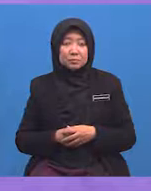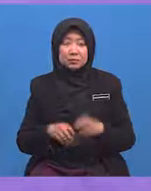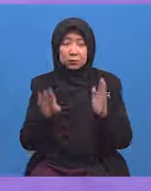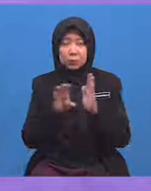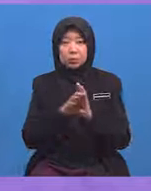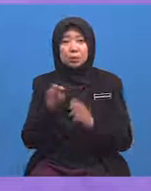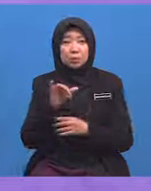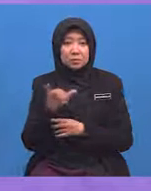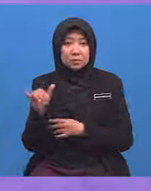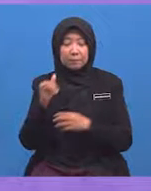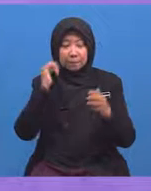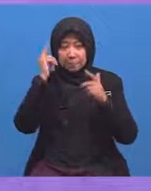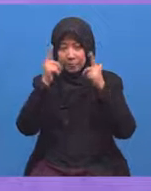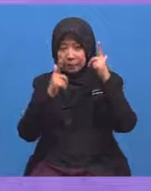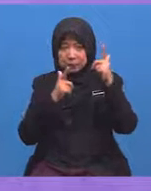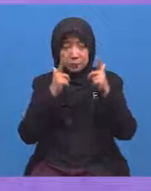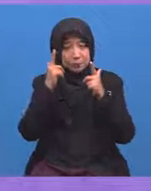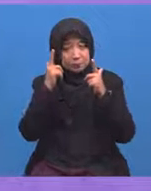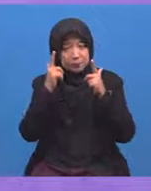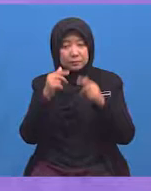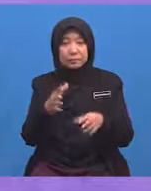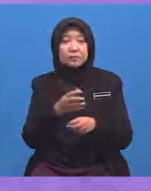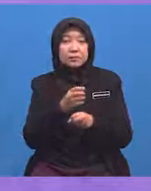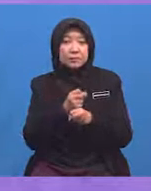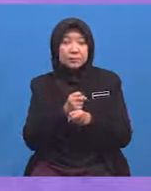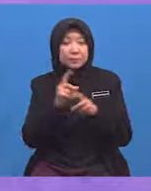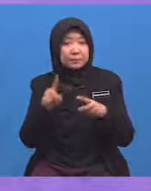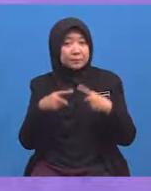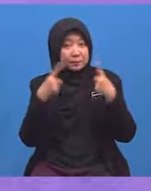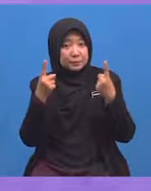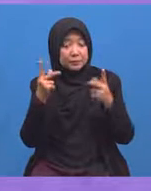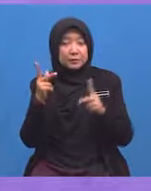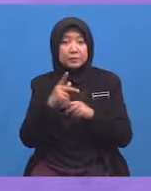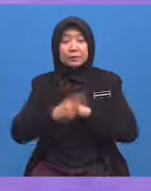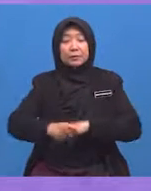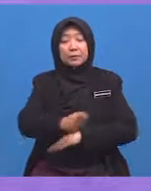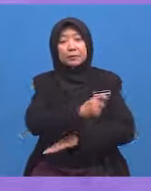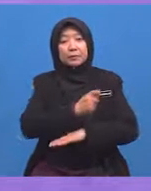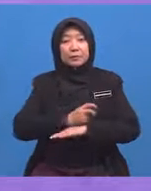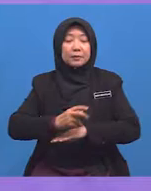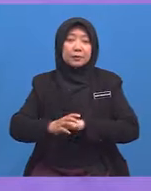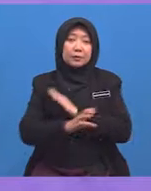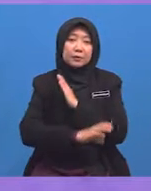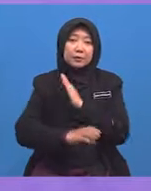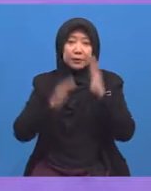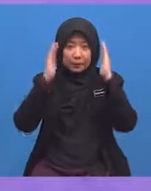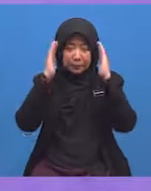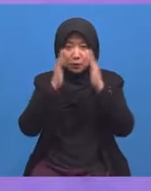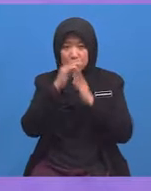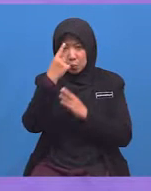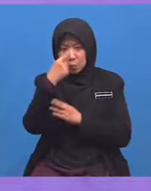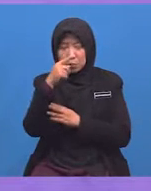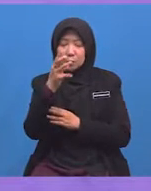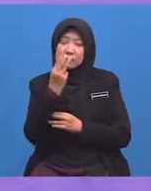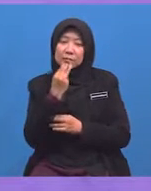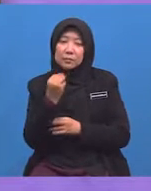Contohnya, pelancong-pelancong dapat berkunjung ke Taman Negara Pahang untuk